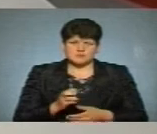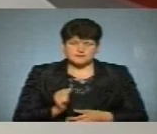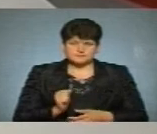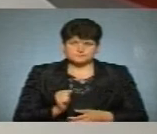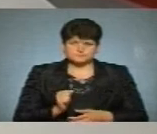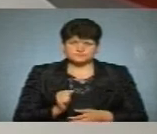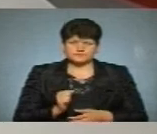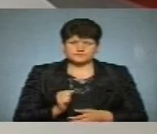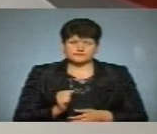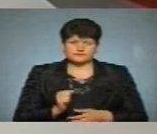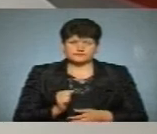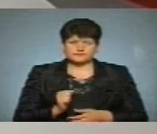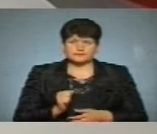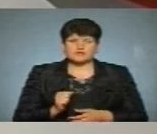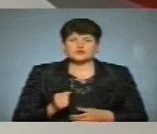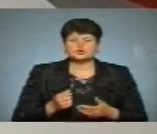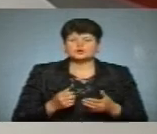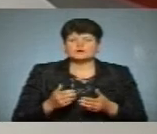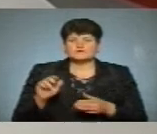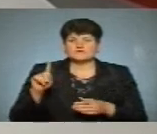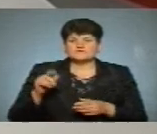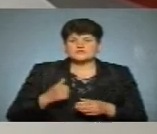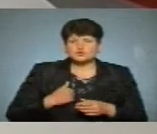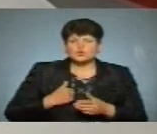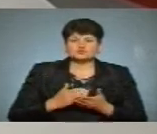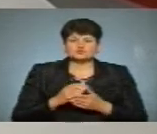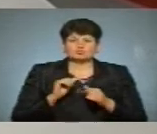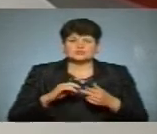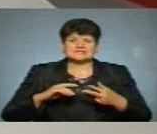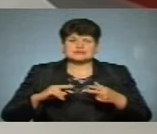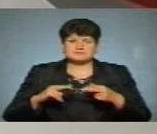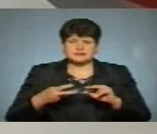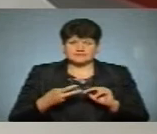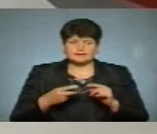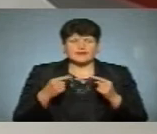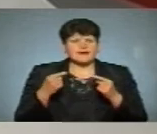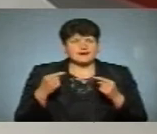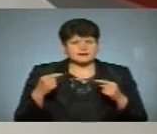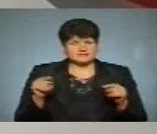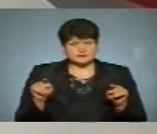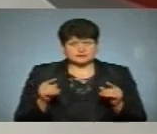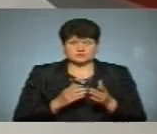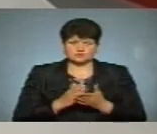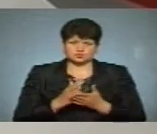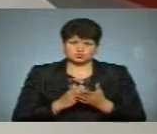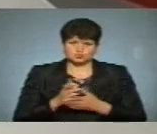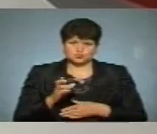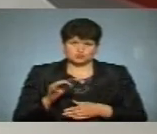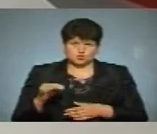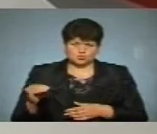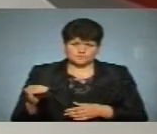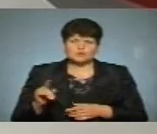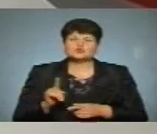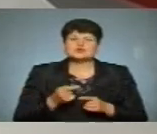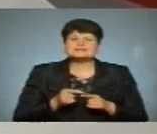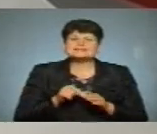Строкову військову службу громадяни України можуть замінити альтернативною невійськовою службою. Що